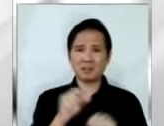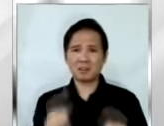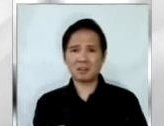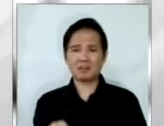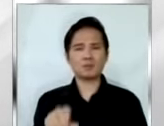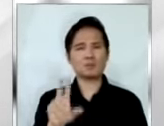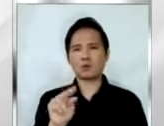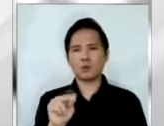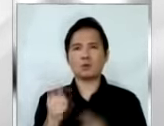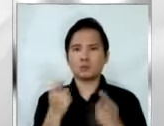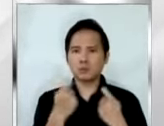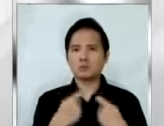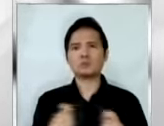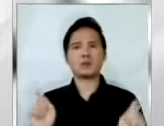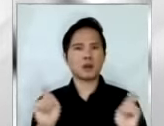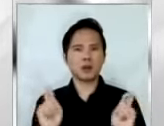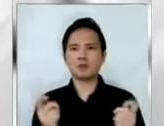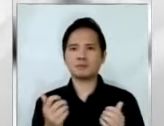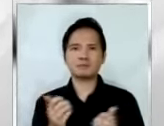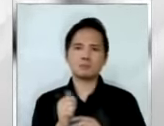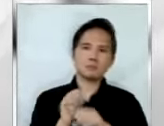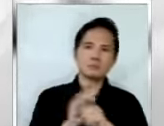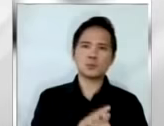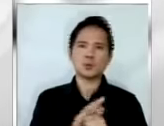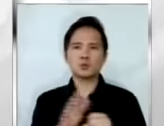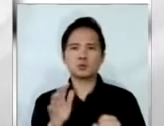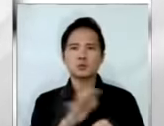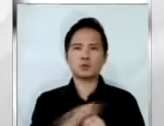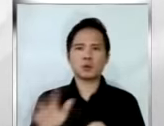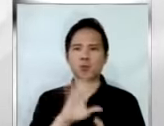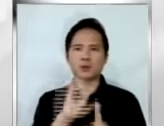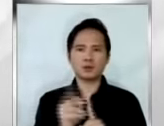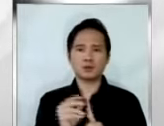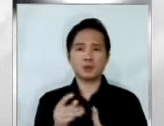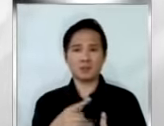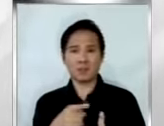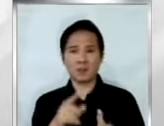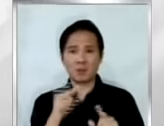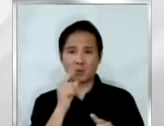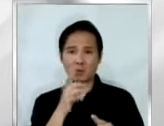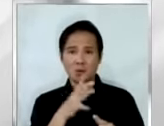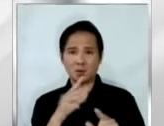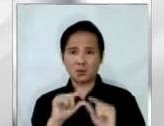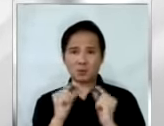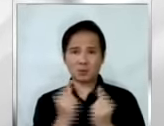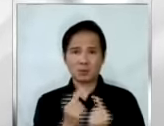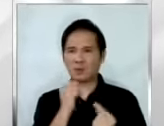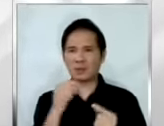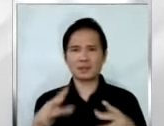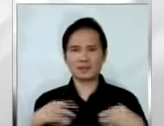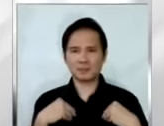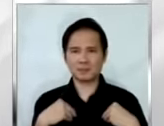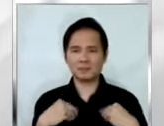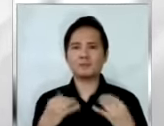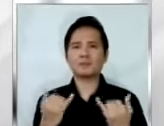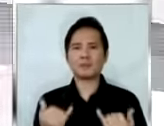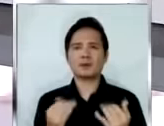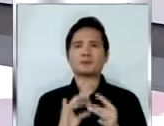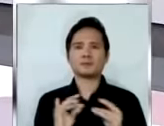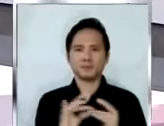rape culture na hindi katanggap-tanggap. Tina Panganiban Perez, Nakatutok, 24